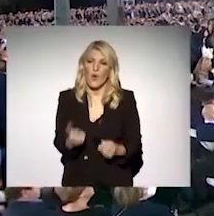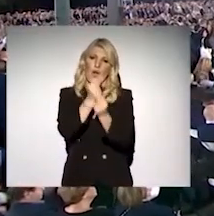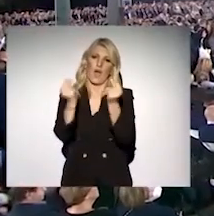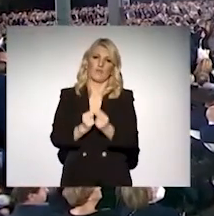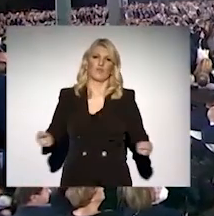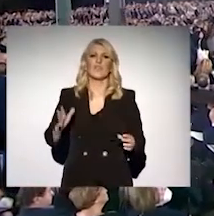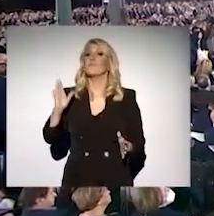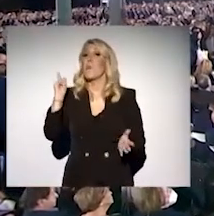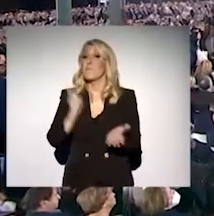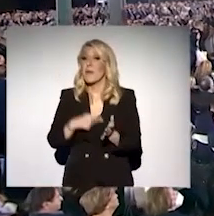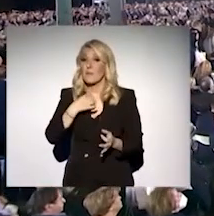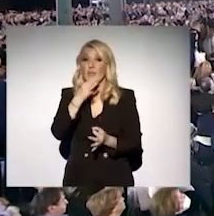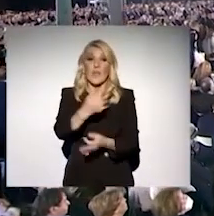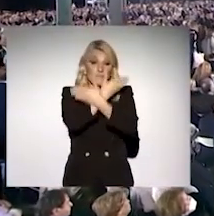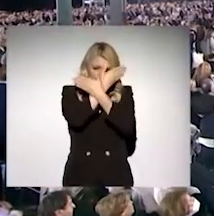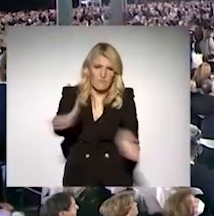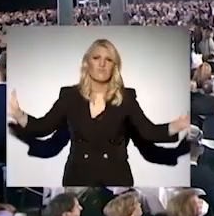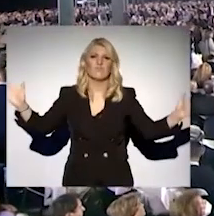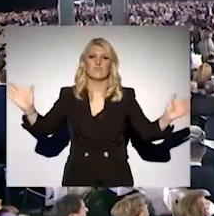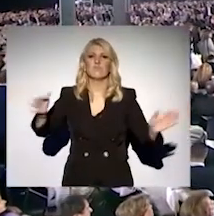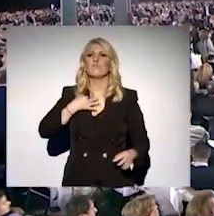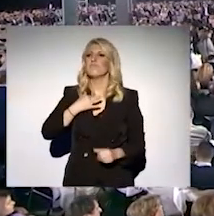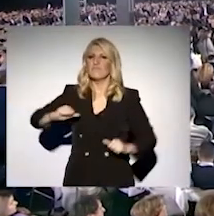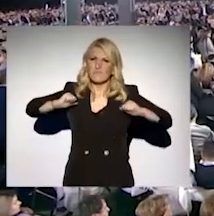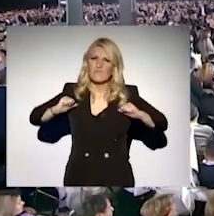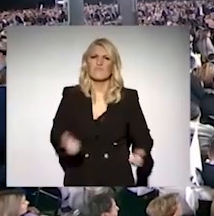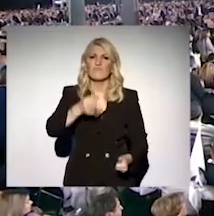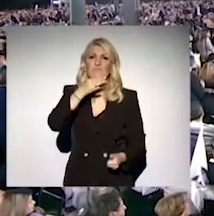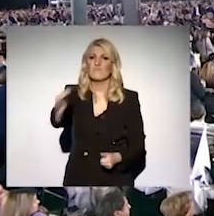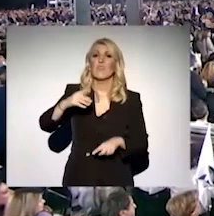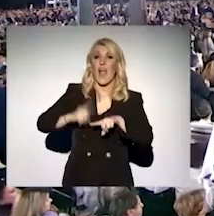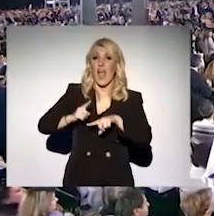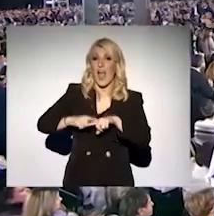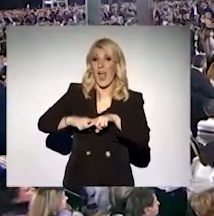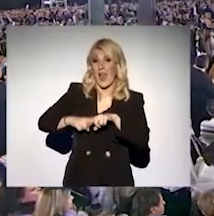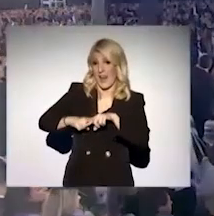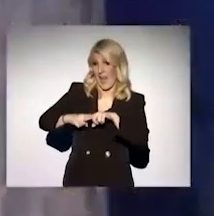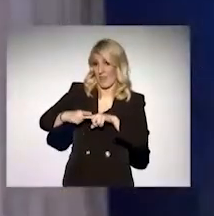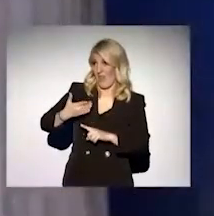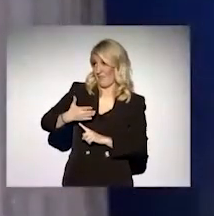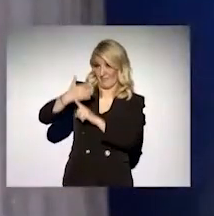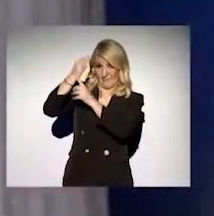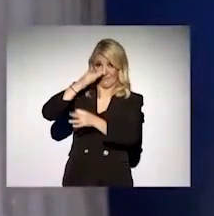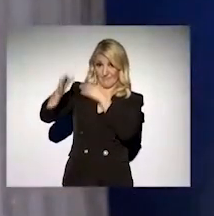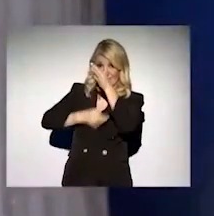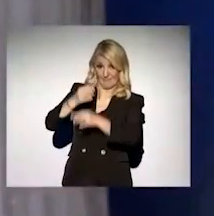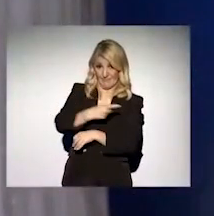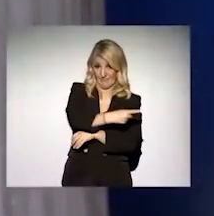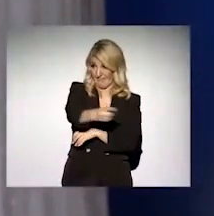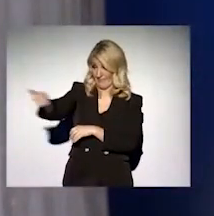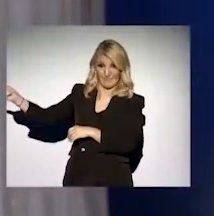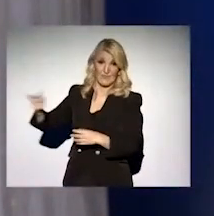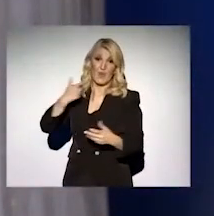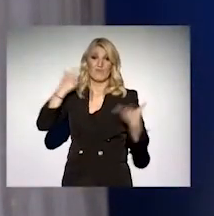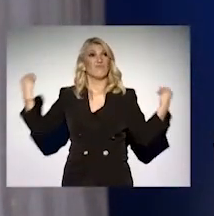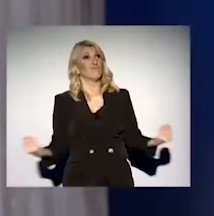ουσιαστικά εγκαθίδρυσε τη δημοκρατία στη χώρα, της παράταξης που σε όλες τις δύσκολες αποφάσεις αποδείχτηκε από την ιστορία πια